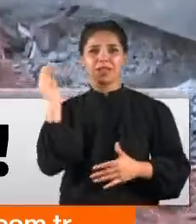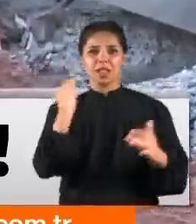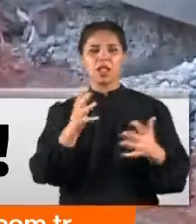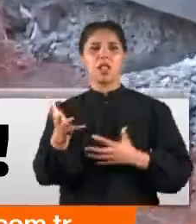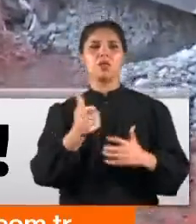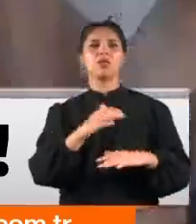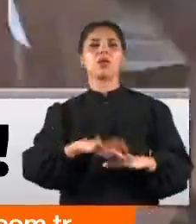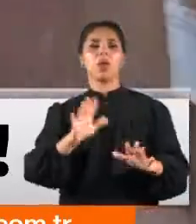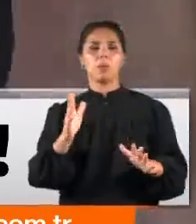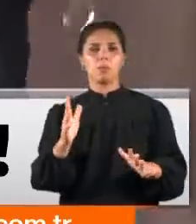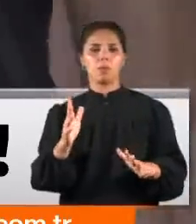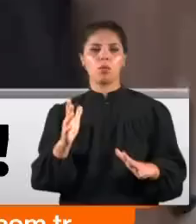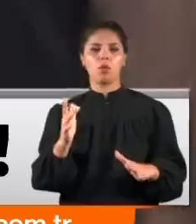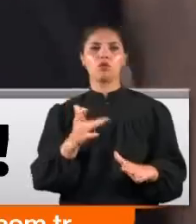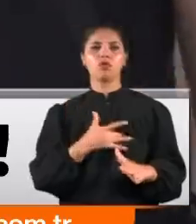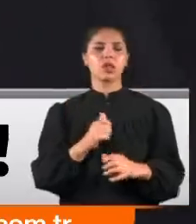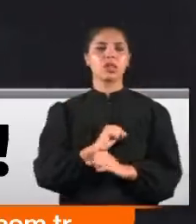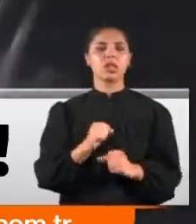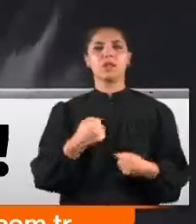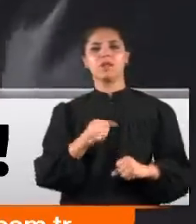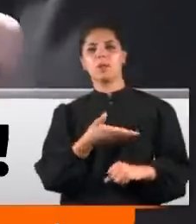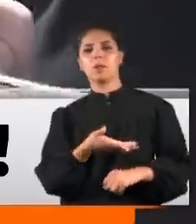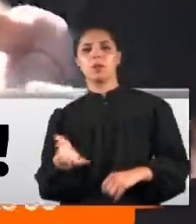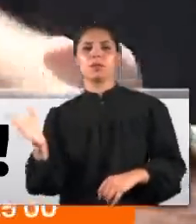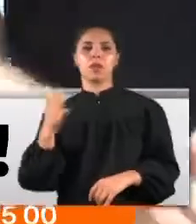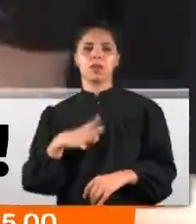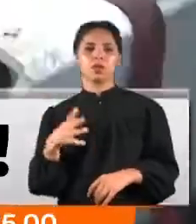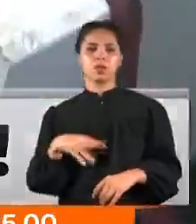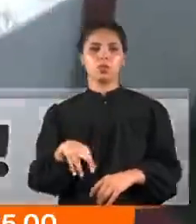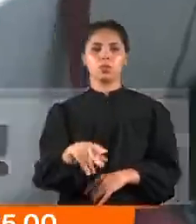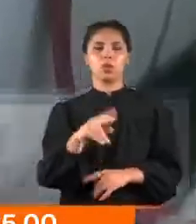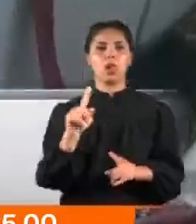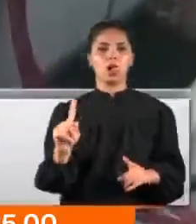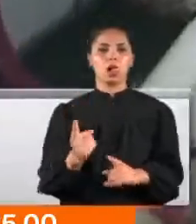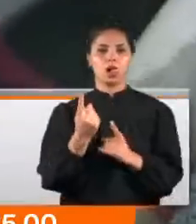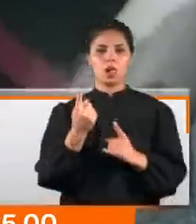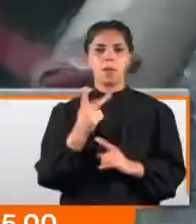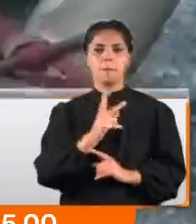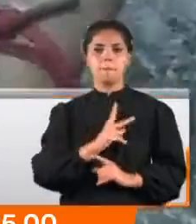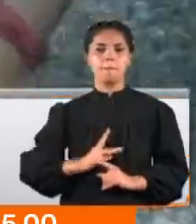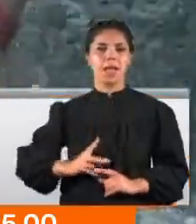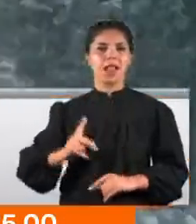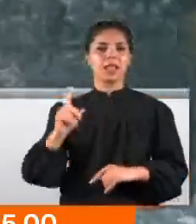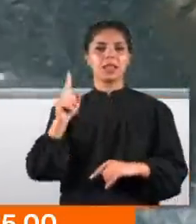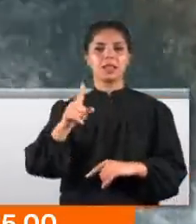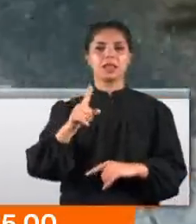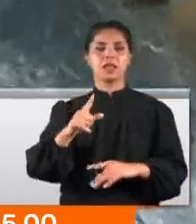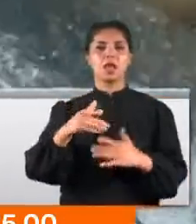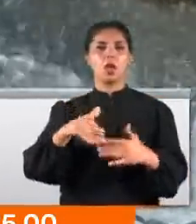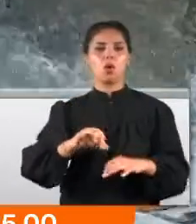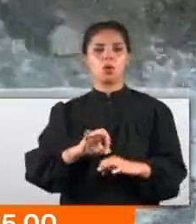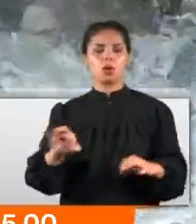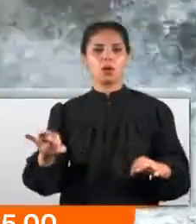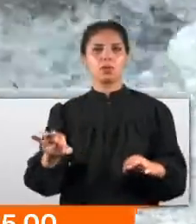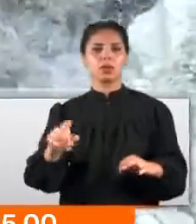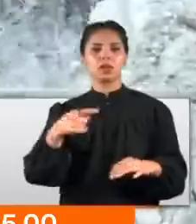alışveriş yapmak değil, canına zarar gelmeden oradan uzaklaşmak geçiyor. Nedeni ise belediyenin zamansız ve önlemsiz